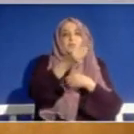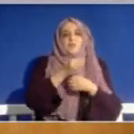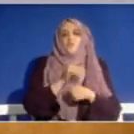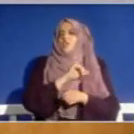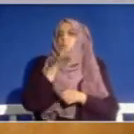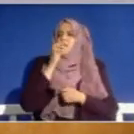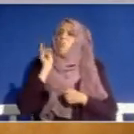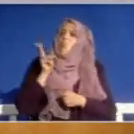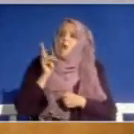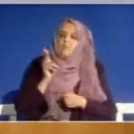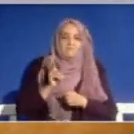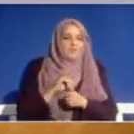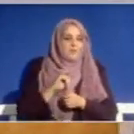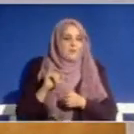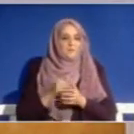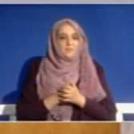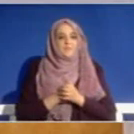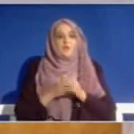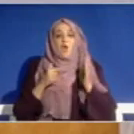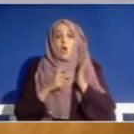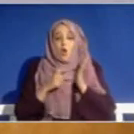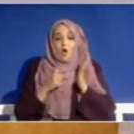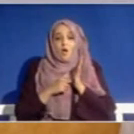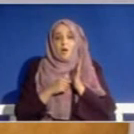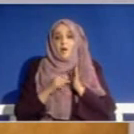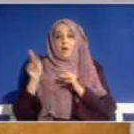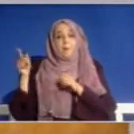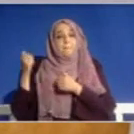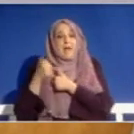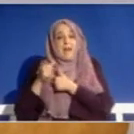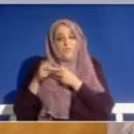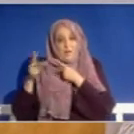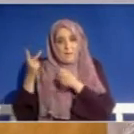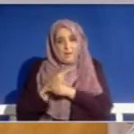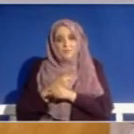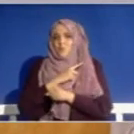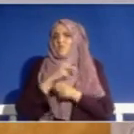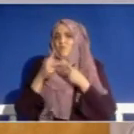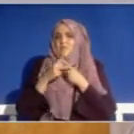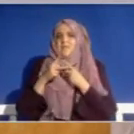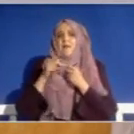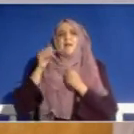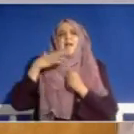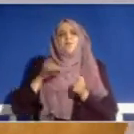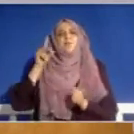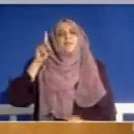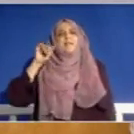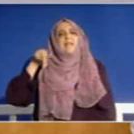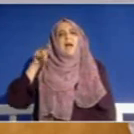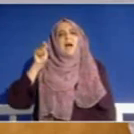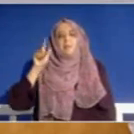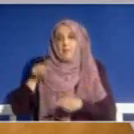يوما. فلما مرض زاره، أول من زاره مالك بن دينار، سبحان الله، يا